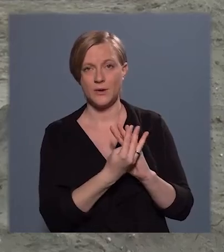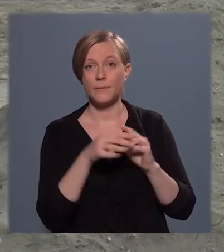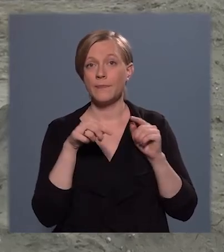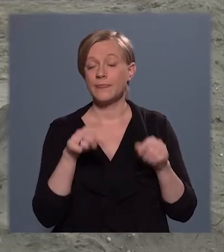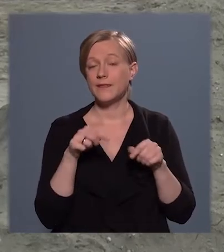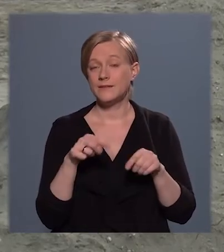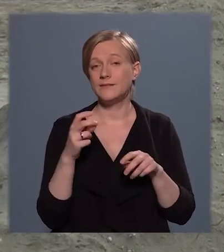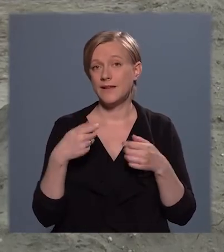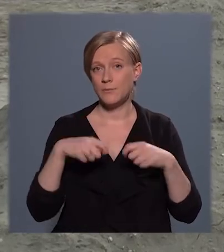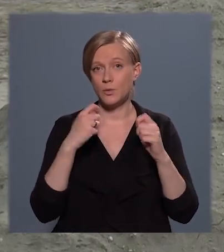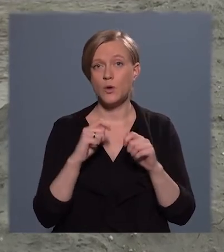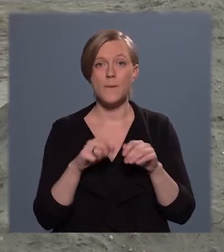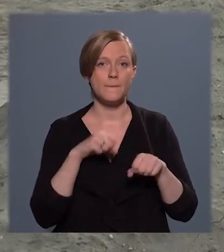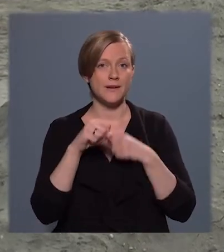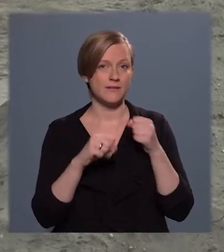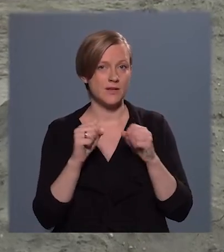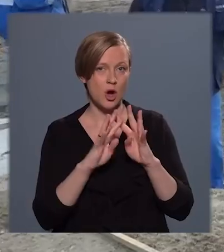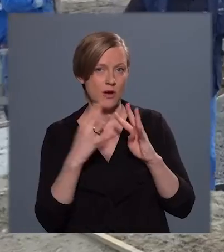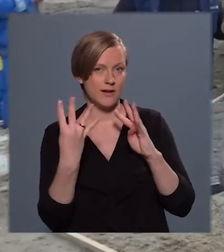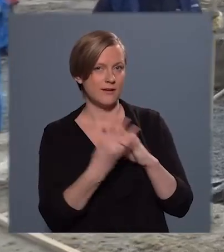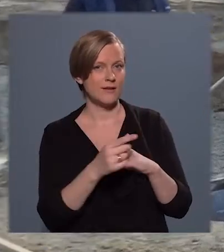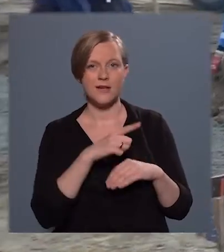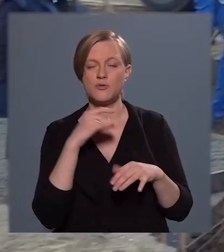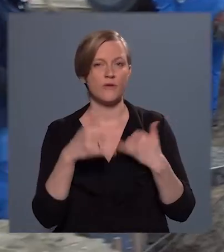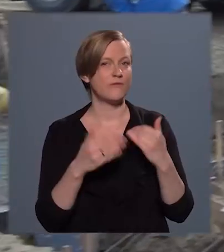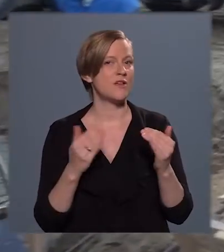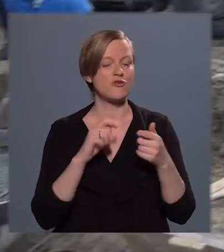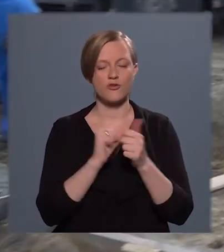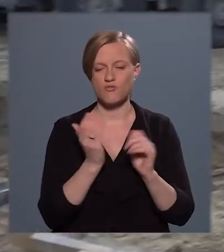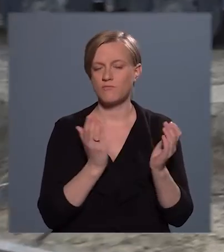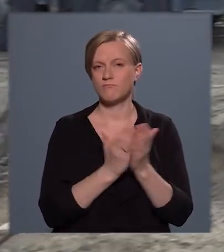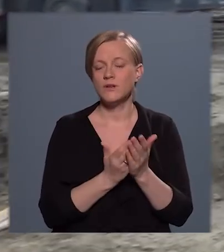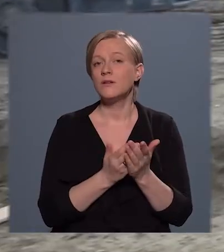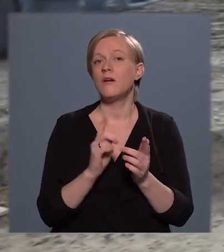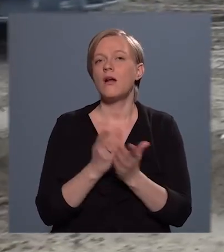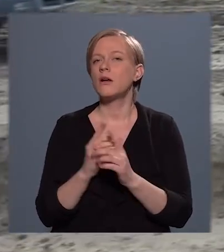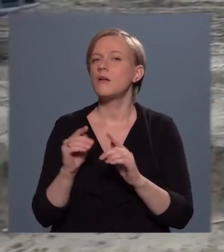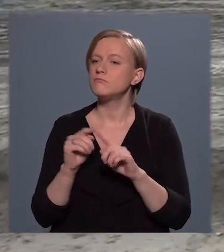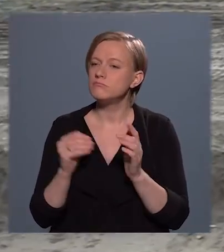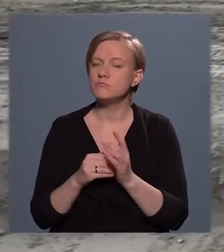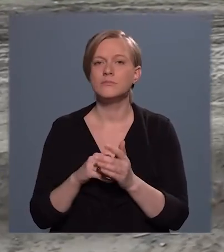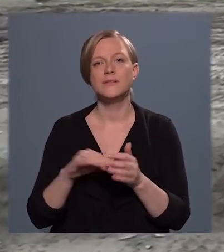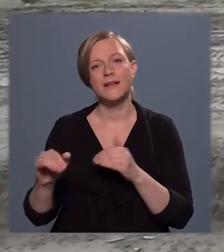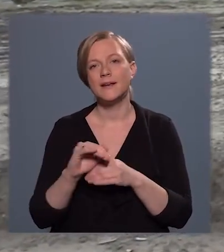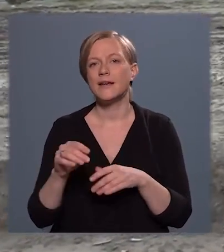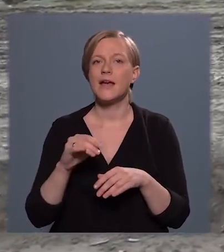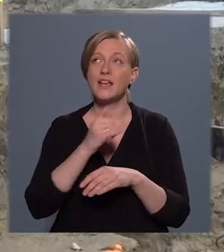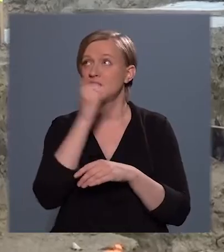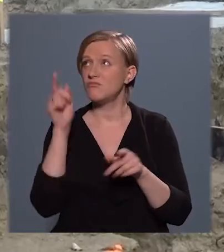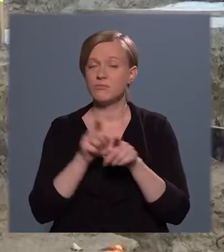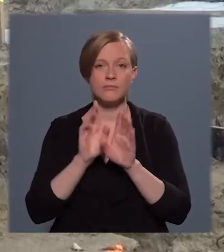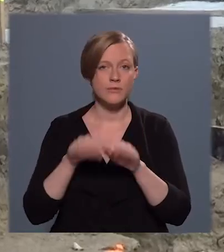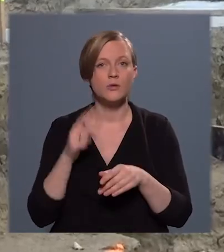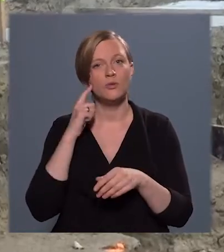nem csak a versenysportot szolgálja majd, hanem alkalmas lesz arra is, hogy a gyerekek időjárástól függetlenül tudják gyakorolni